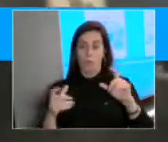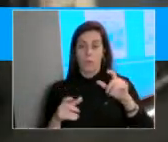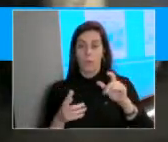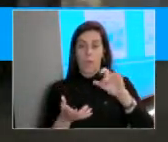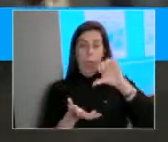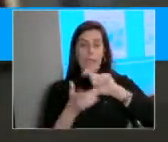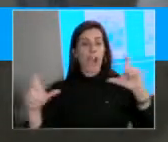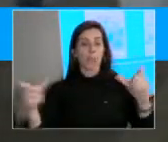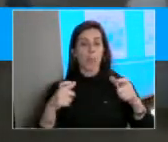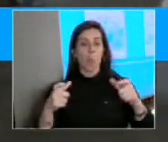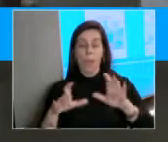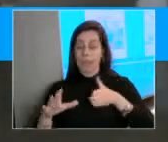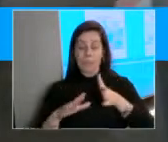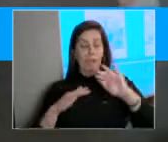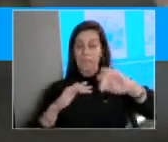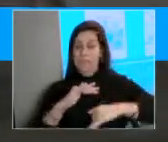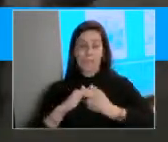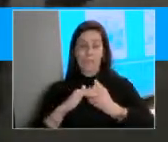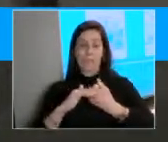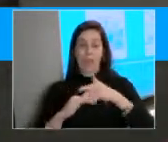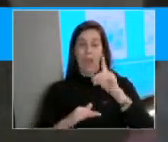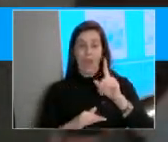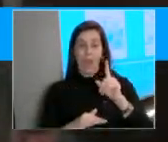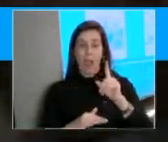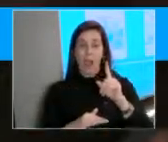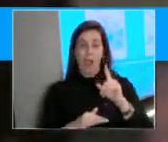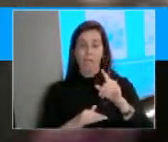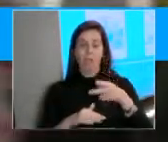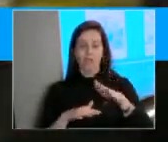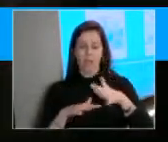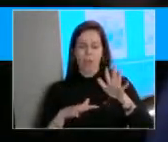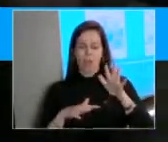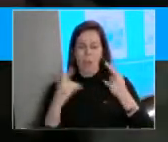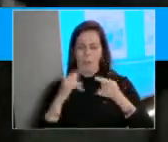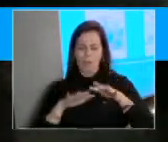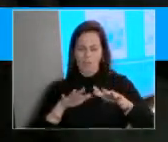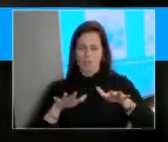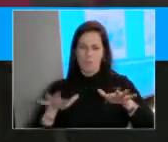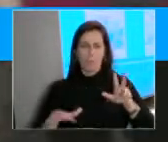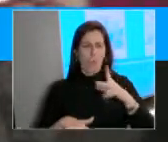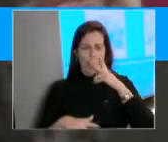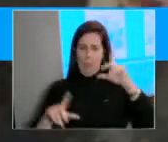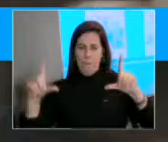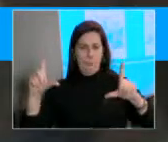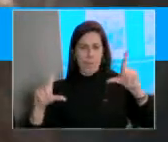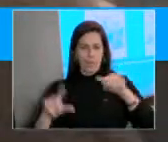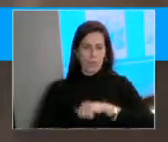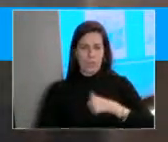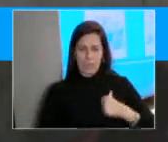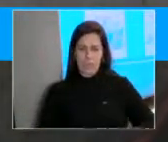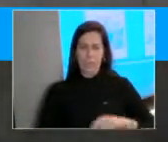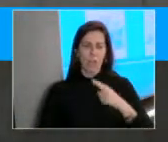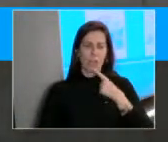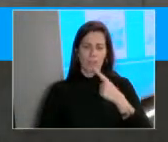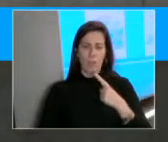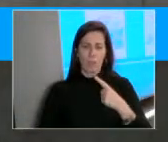לכניסה ויציאה. אבל המפה לאט לאט הולכת ומתרחבת במספר המקרים, אבל גם אם מסתכלים על המפה בכללותה, אז